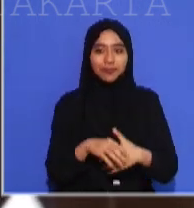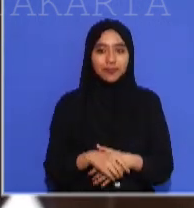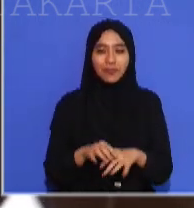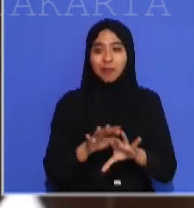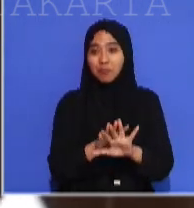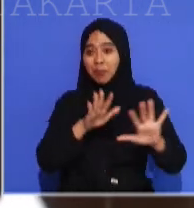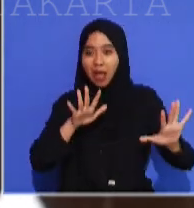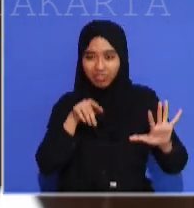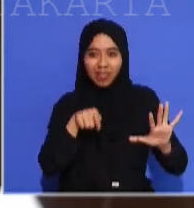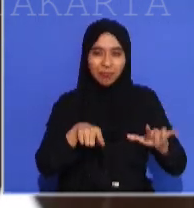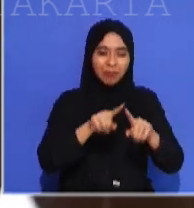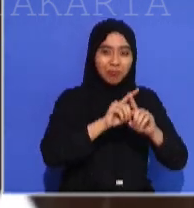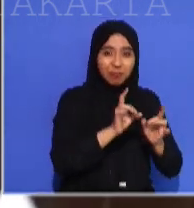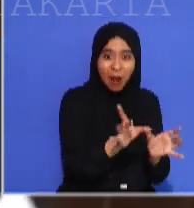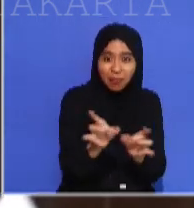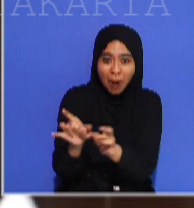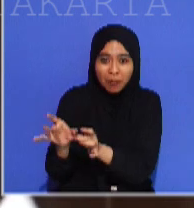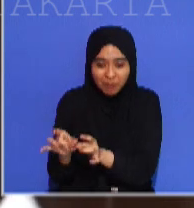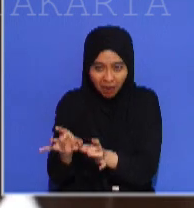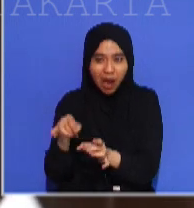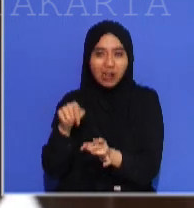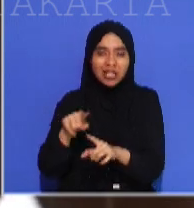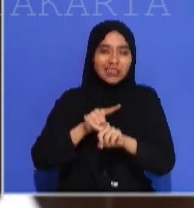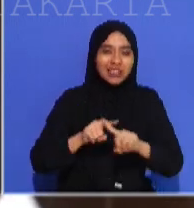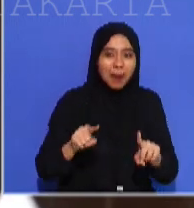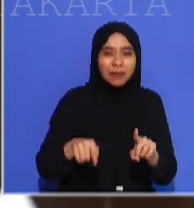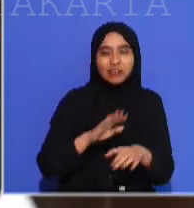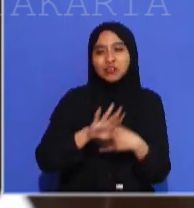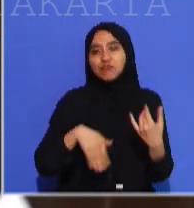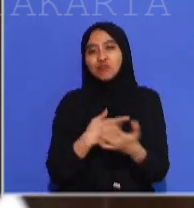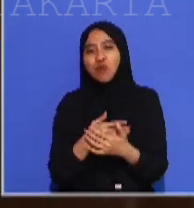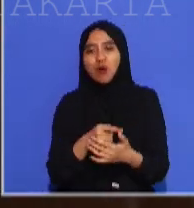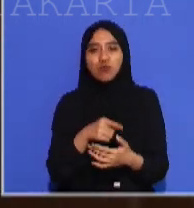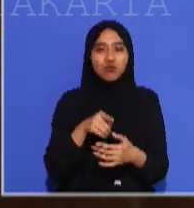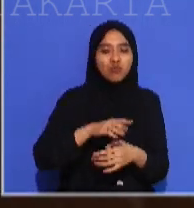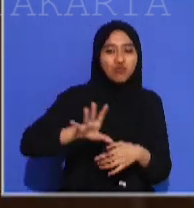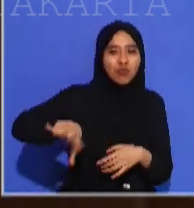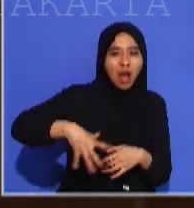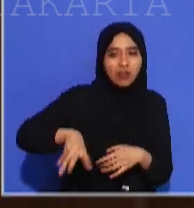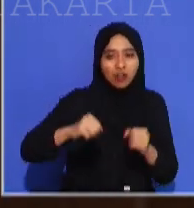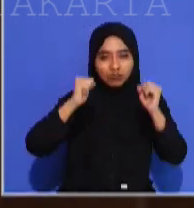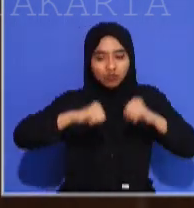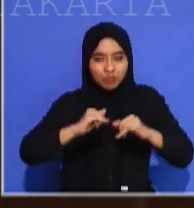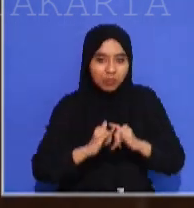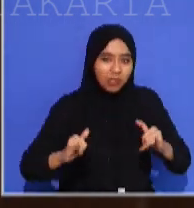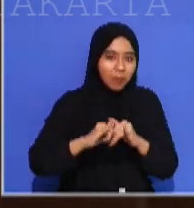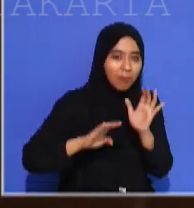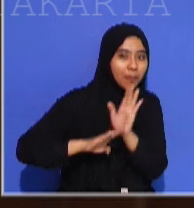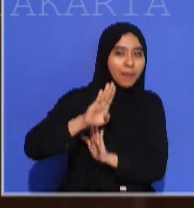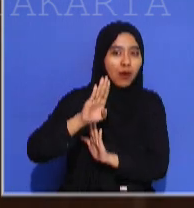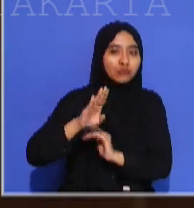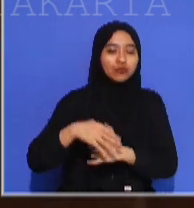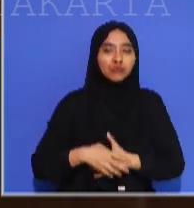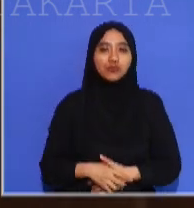tapi intinya partai politik kan menginginkan bagaimana wilayah ini menjadi maju. Maksimal untuk